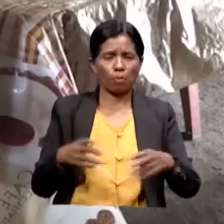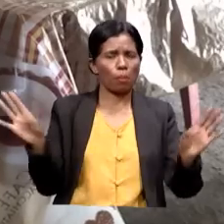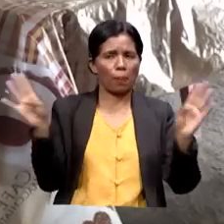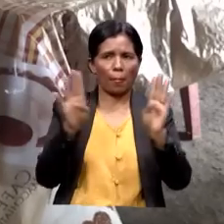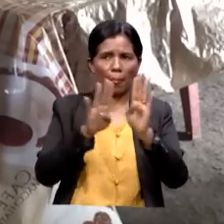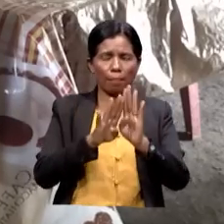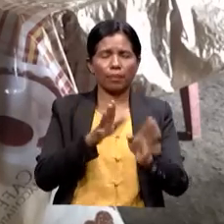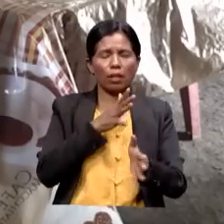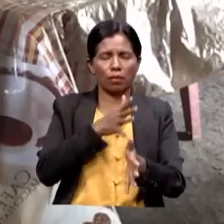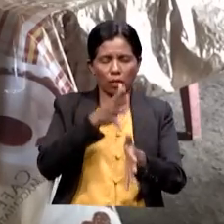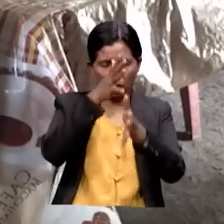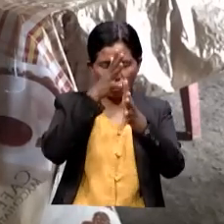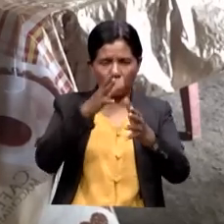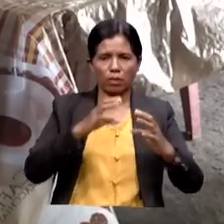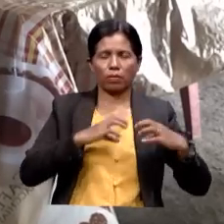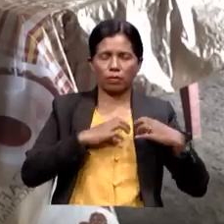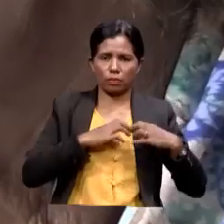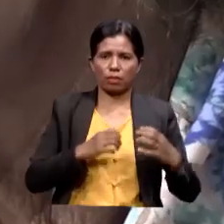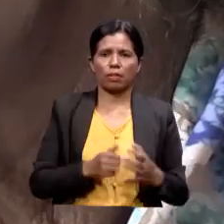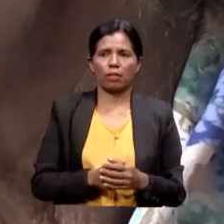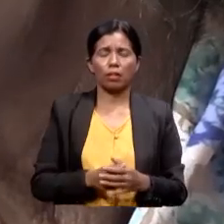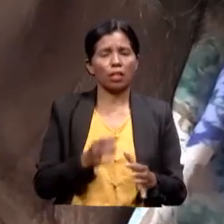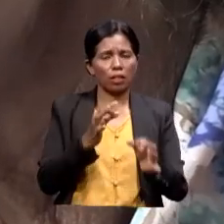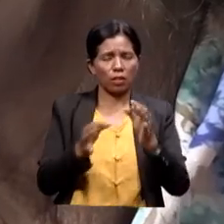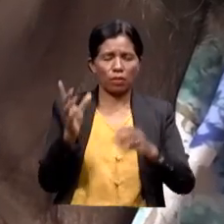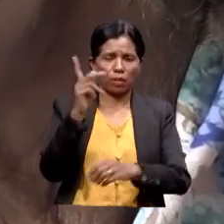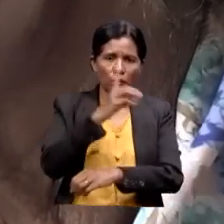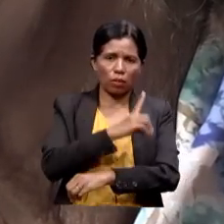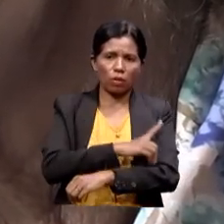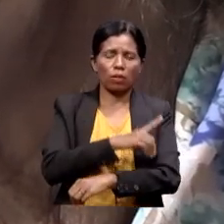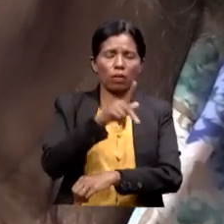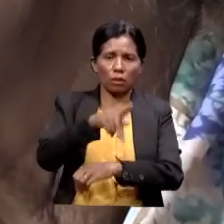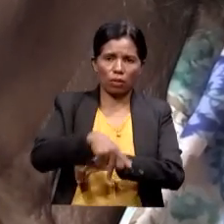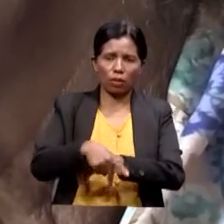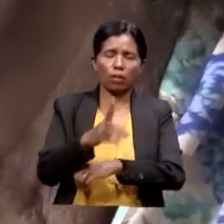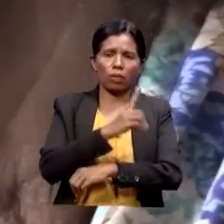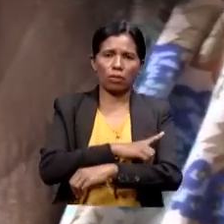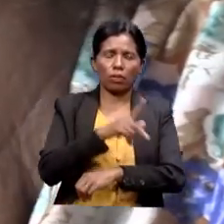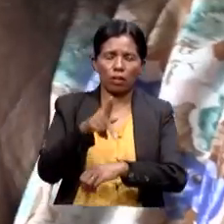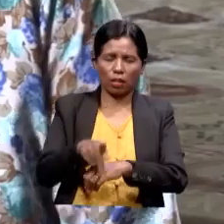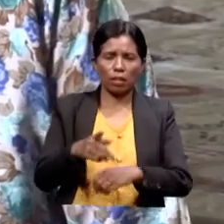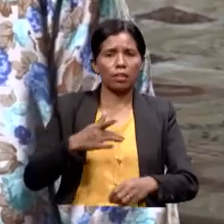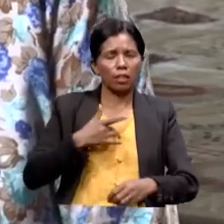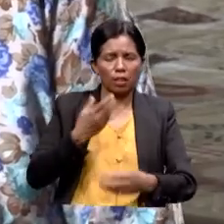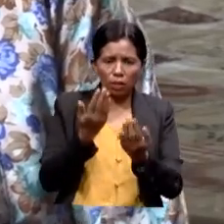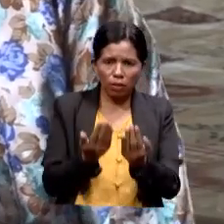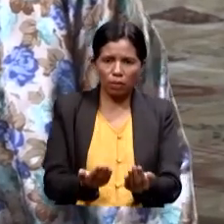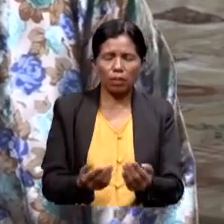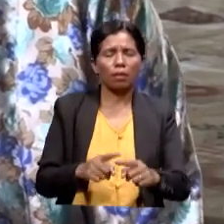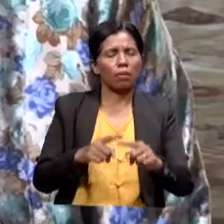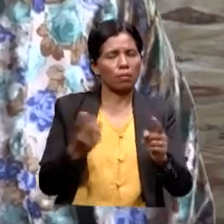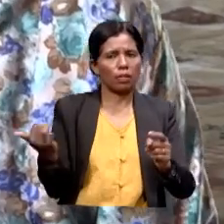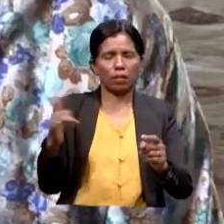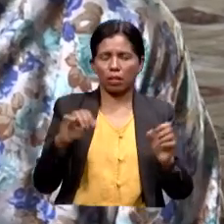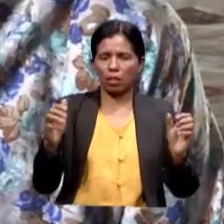avo Berta no avo Benjamin ne fuan. Mas ki loro no kalan siti todan basira na in rua, mai be sira rua la rendi atau